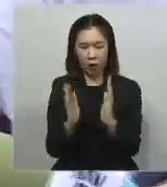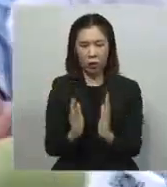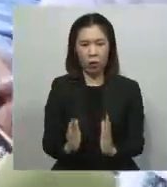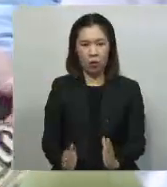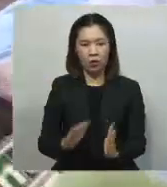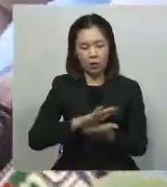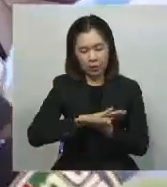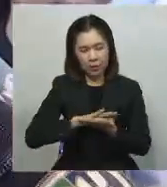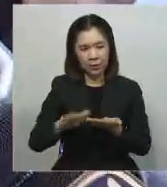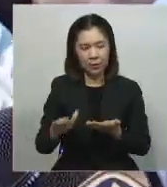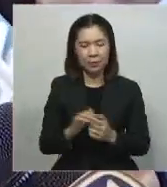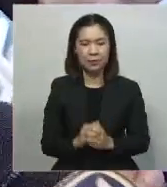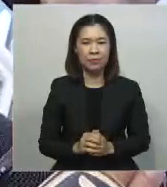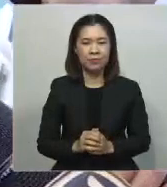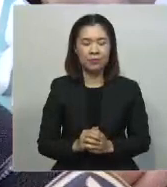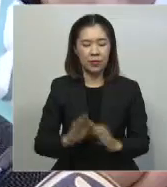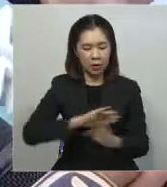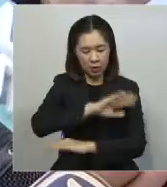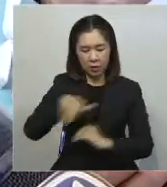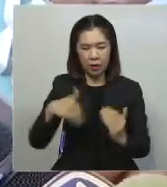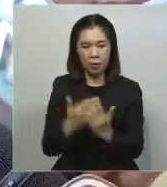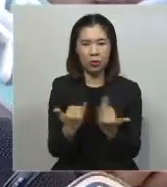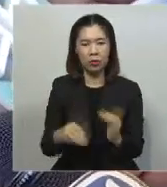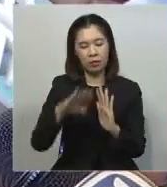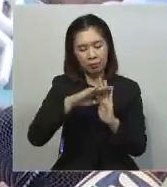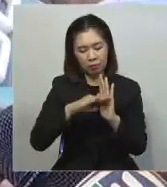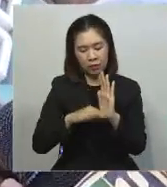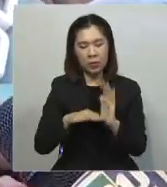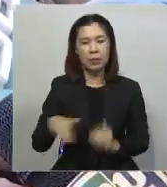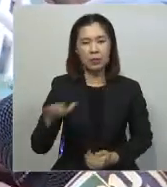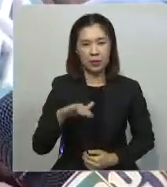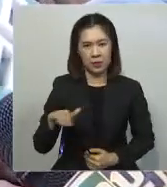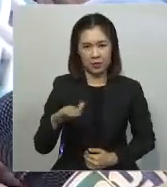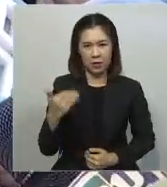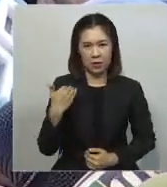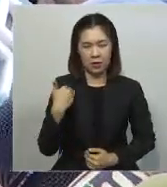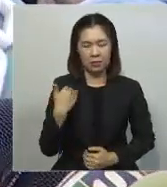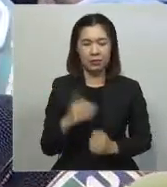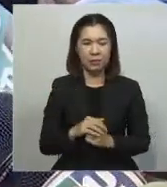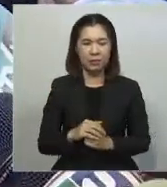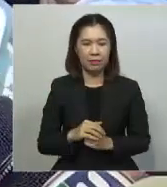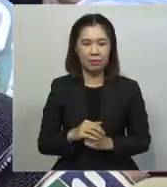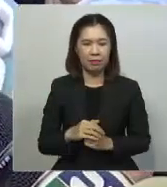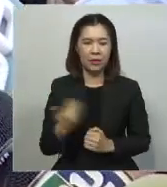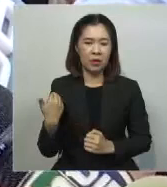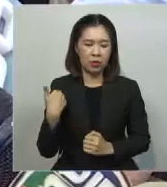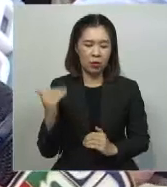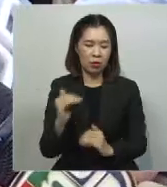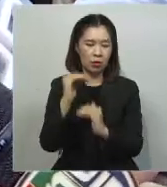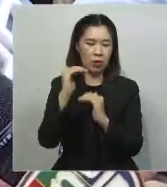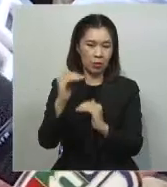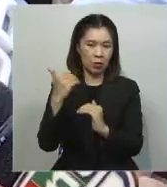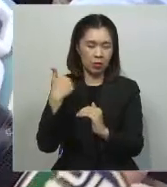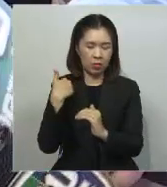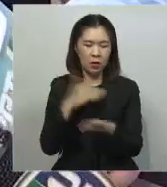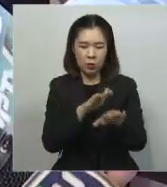สงบเรียบร้อยส่วนสถานการณ์โดยรวมขนาดนี้เป็นไปด้วยปกติดีและการหาเสียงก็ยังอยู่ในขอบข่ายที่รับได้ส่วนการร